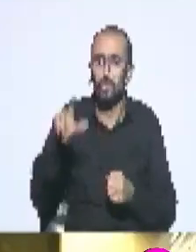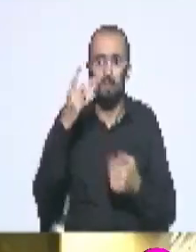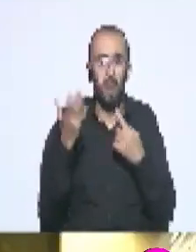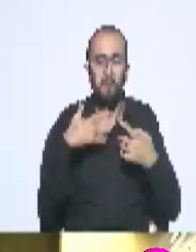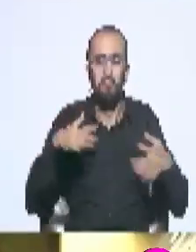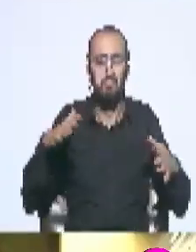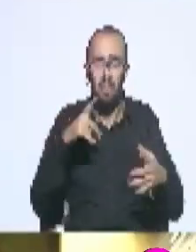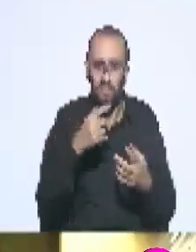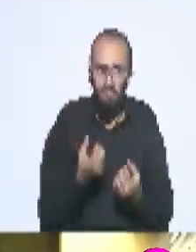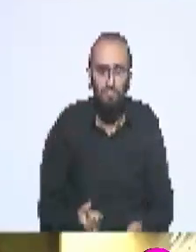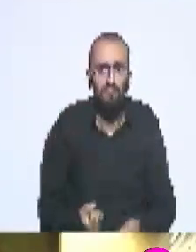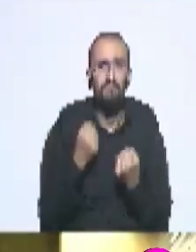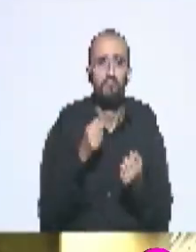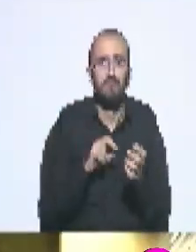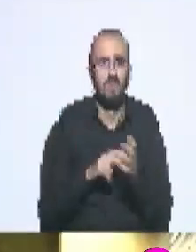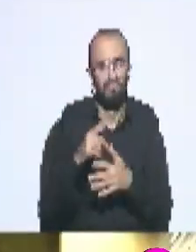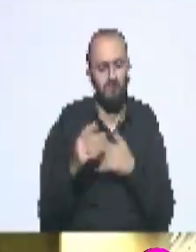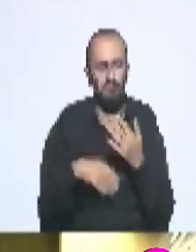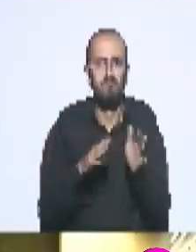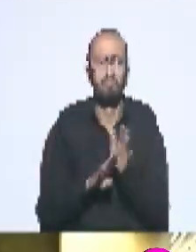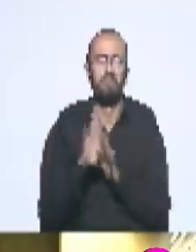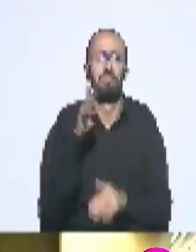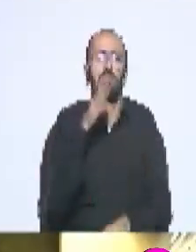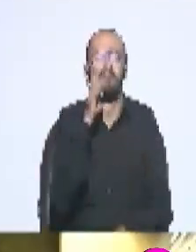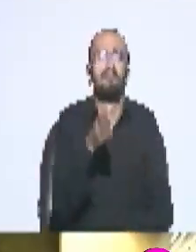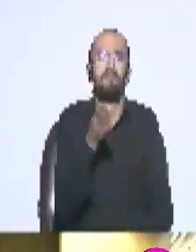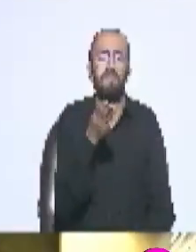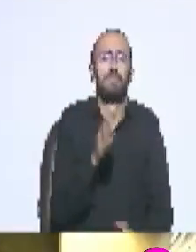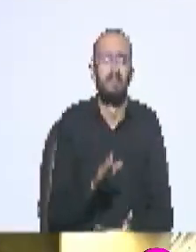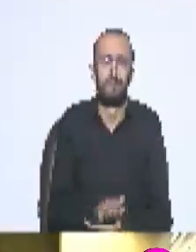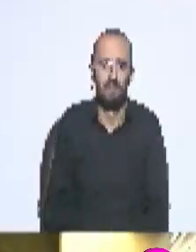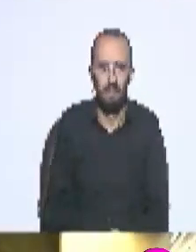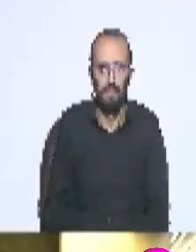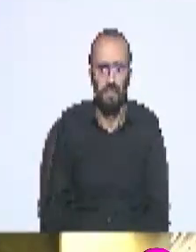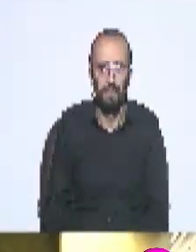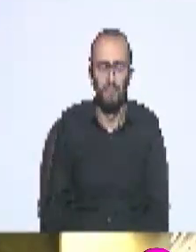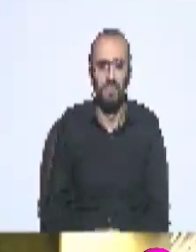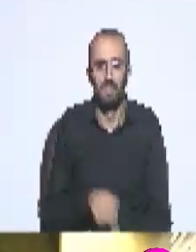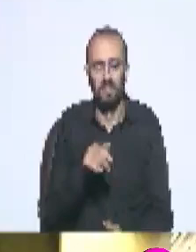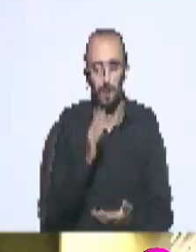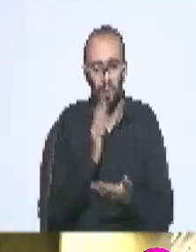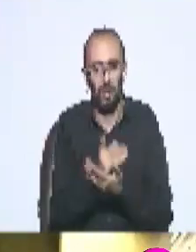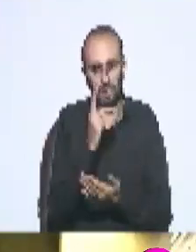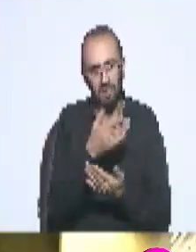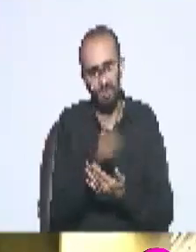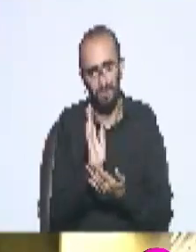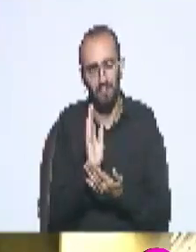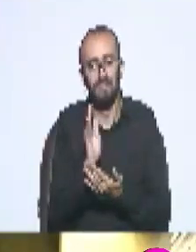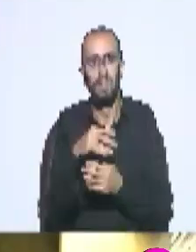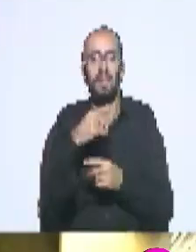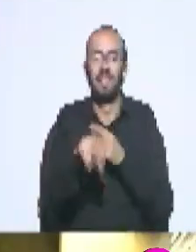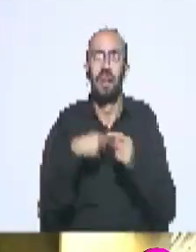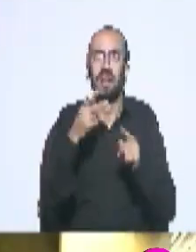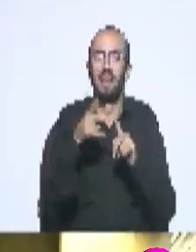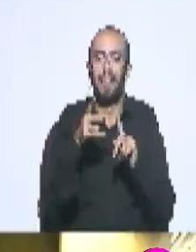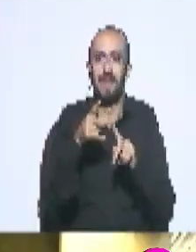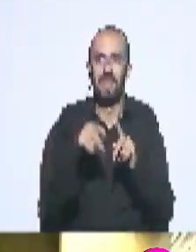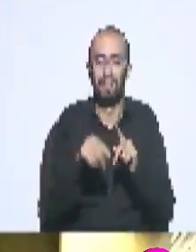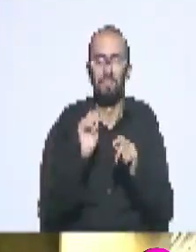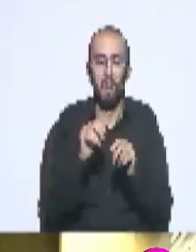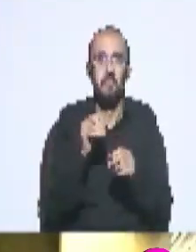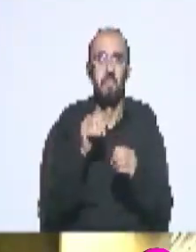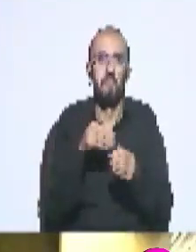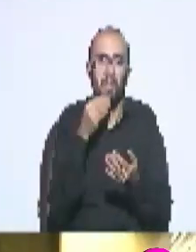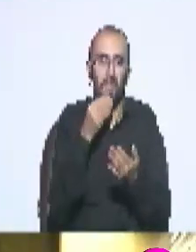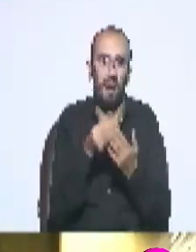تساعدها ان هي تحقق النجاح اللي بتتمناه في السنه الجديده فقرتنا الاولى خلصت وصلنا مع حضراتكم لفقر تنا الثانيه ركن